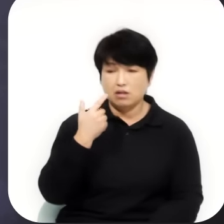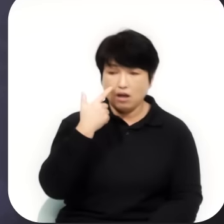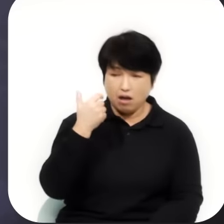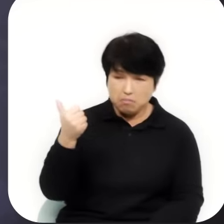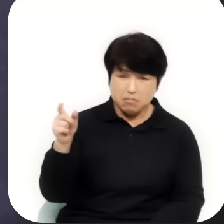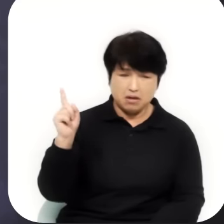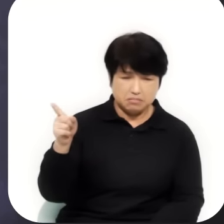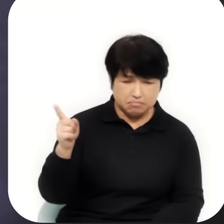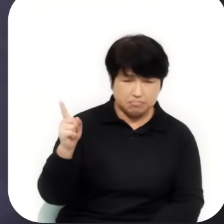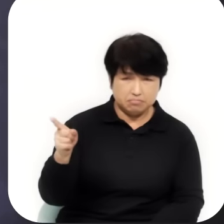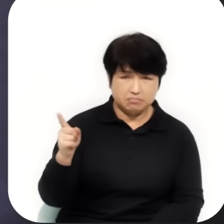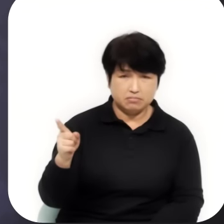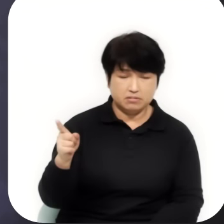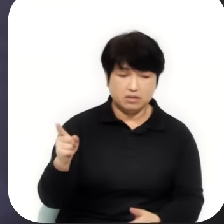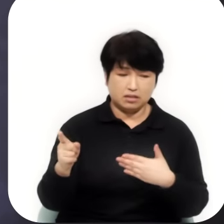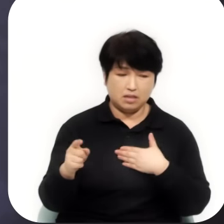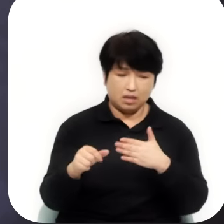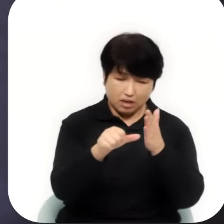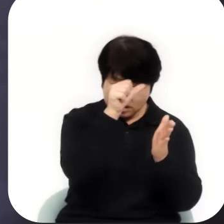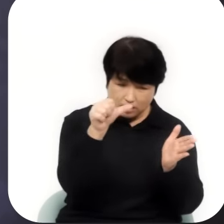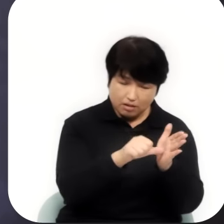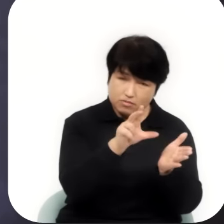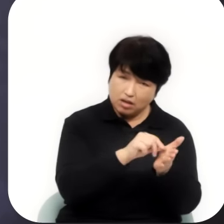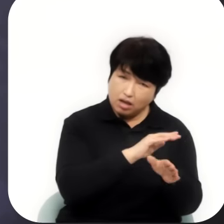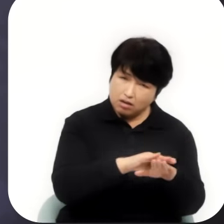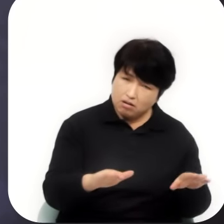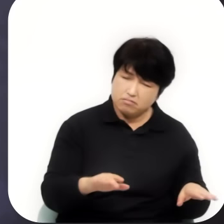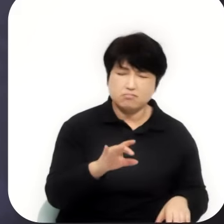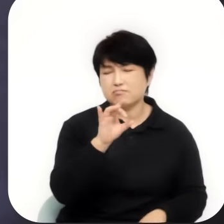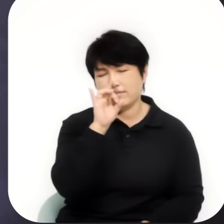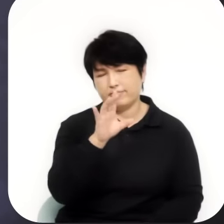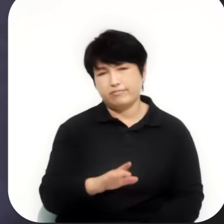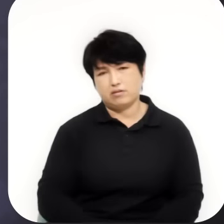아버지를 탓한다고 자기 인생에 아무런 문제가 해결이 안 됩니다.